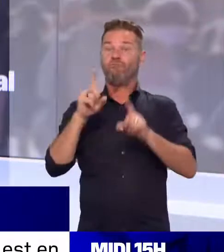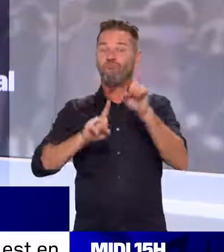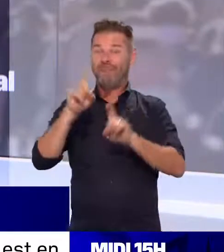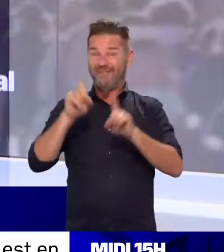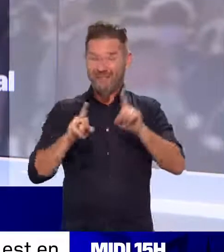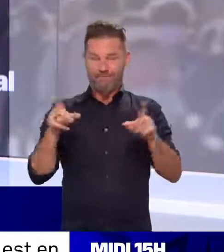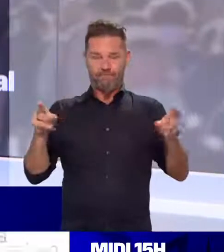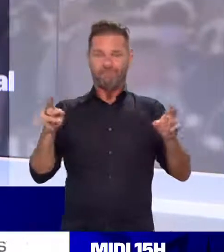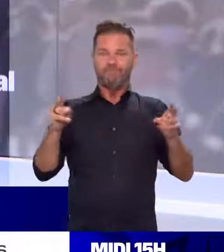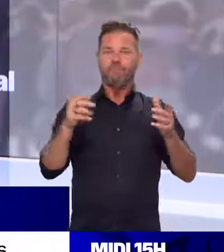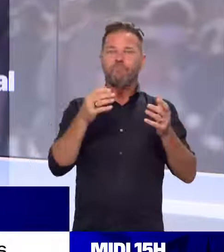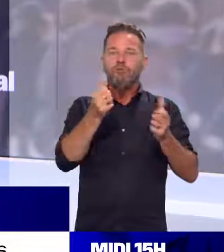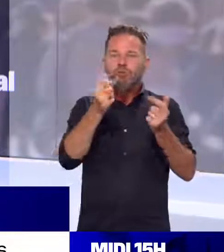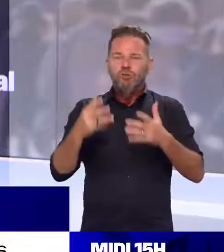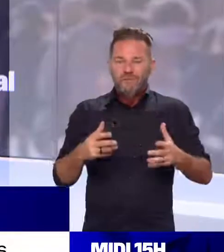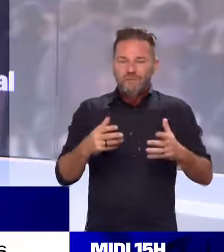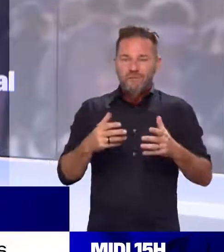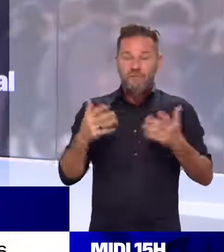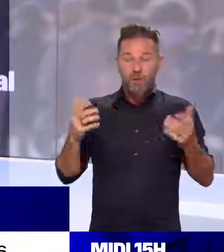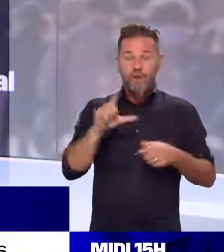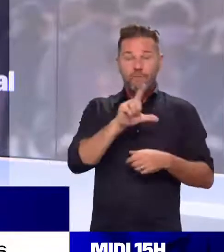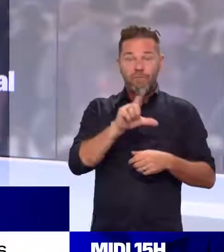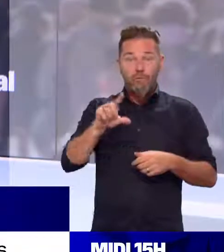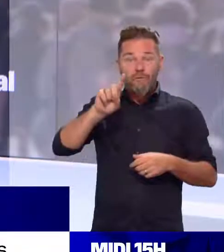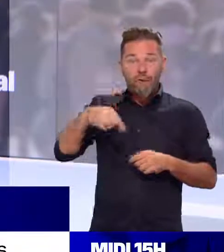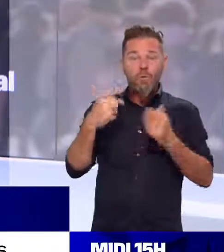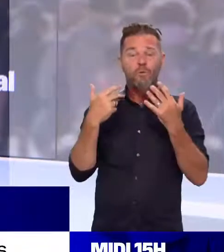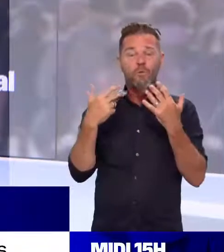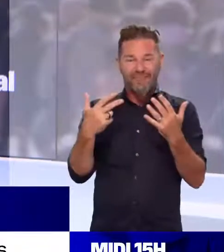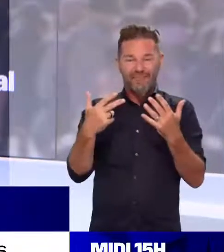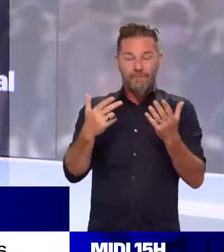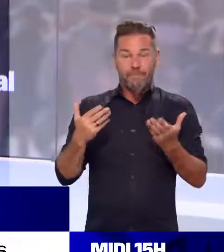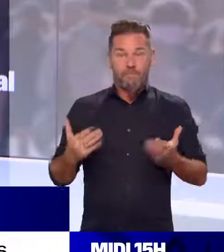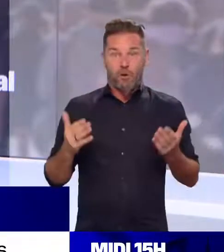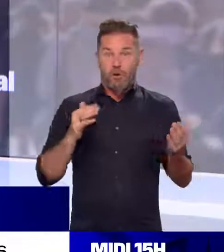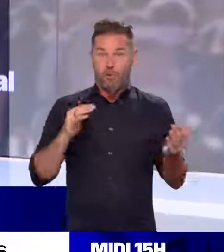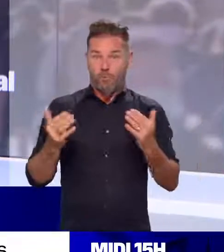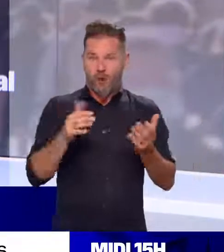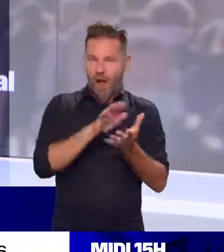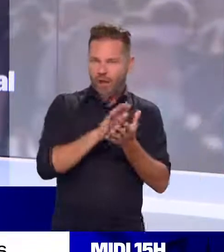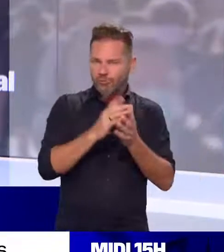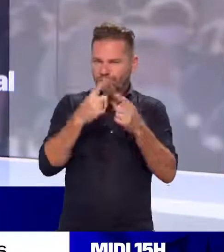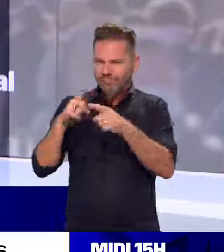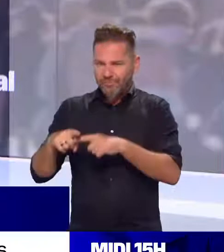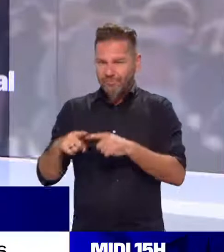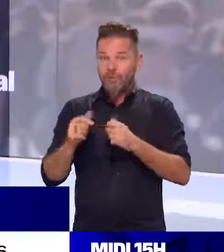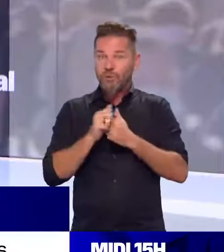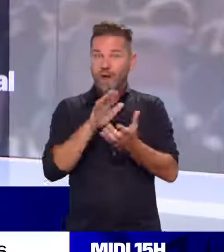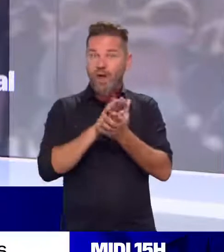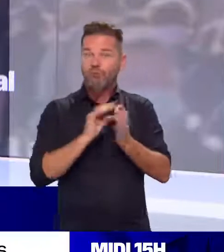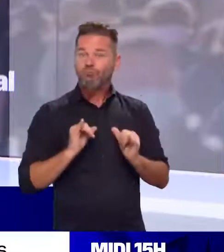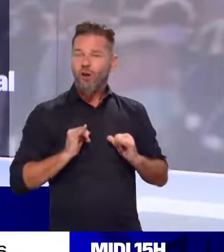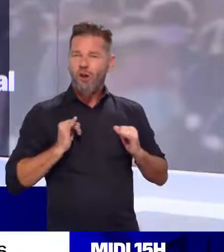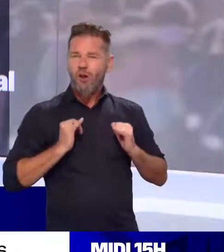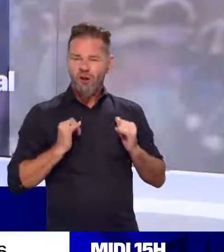ce taux d'incidence n'était plus que de 22,8. Et on va le comparer à différentes classes d'âge. Chez les plus jeunes, eh bien, cette tendance est à